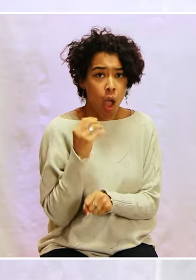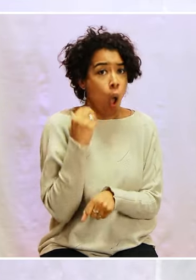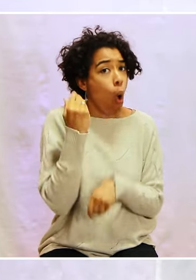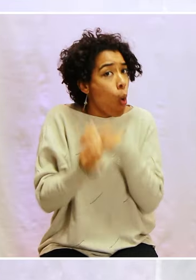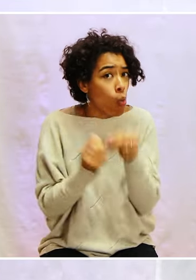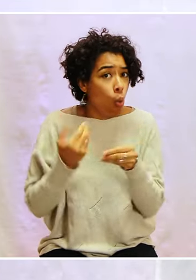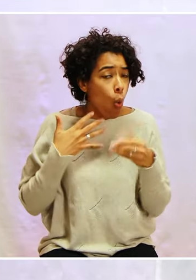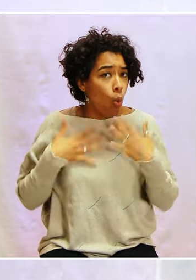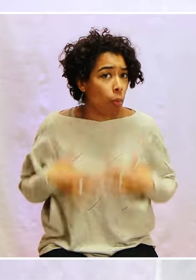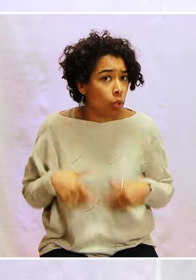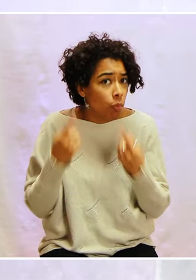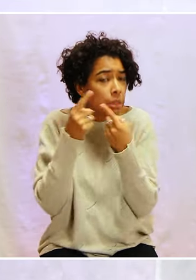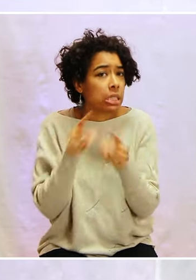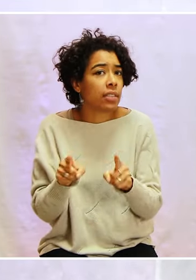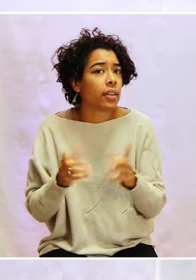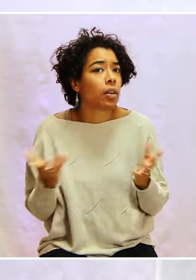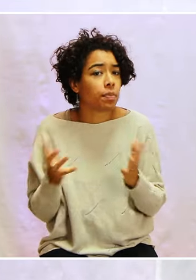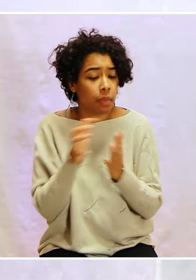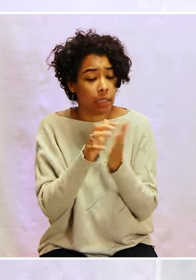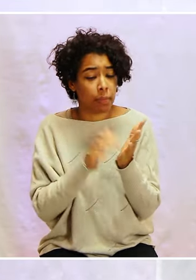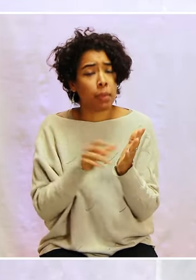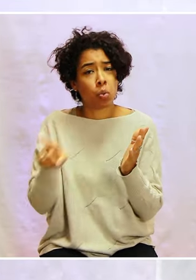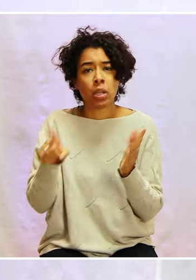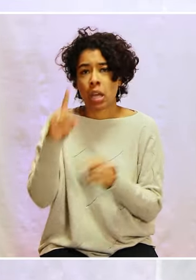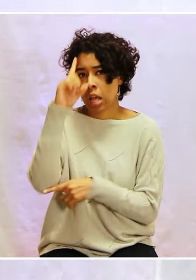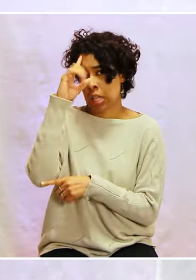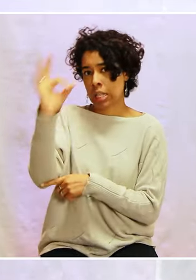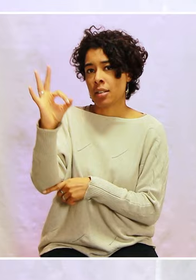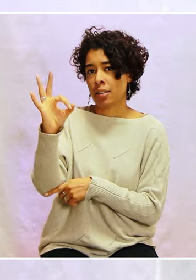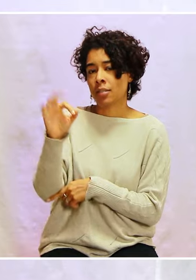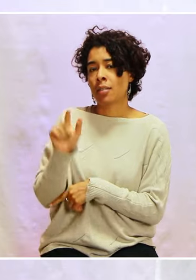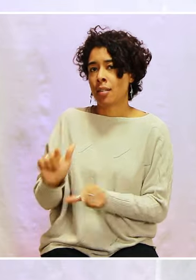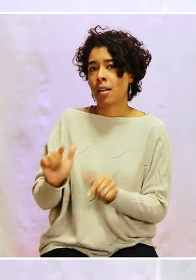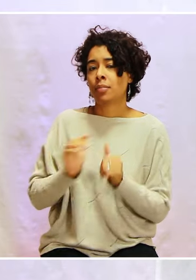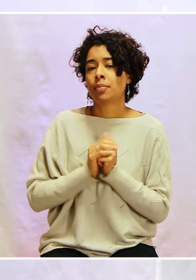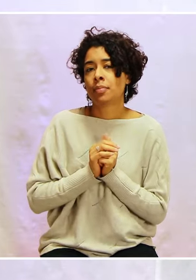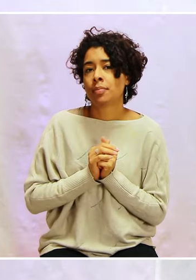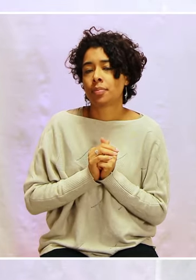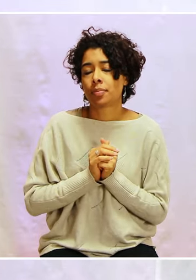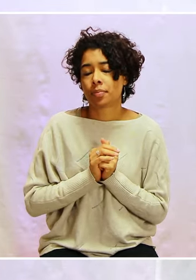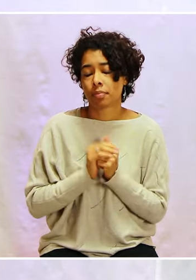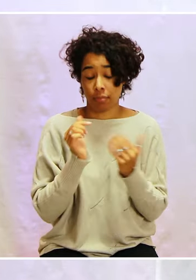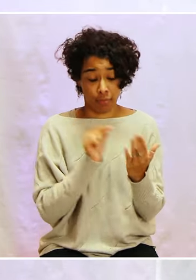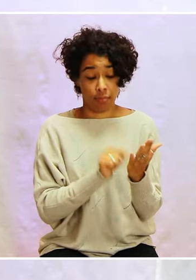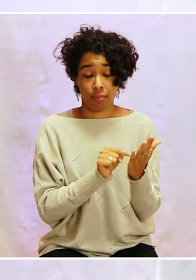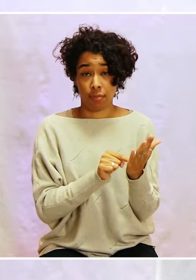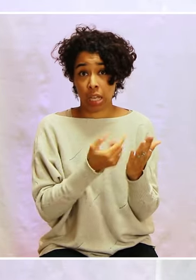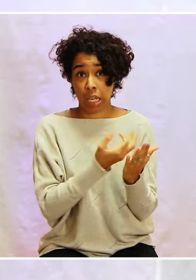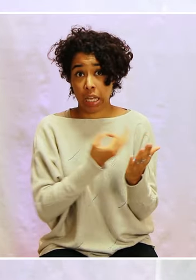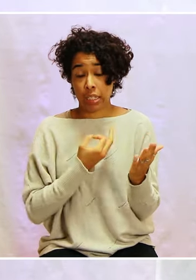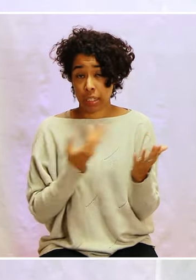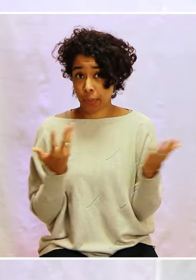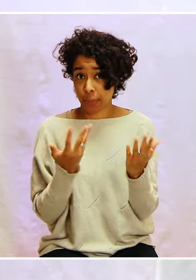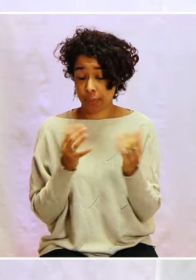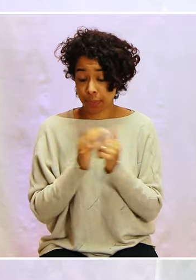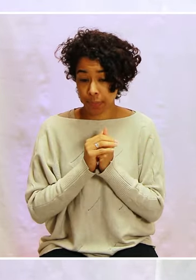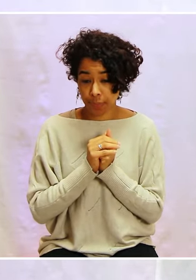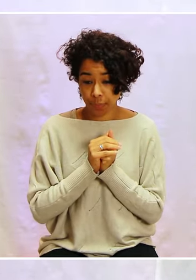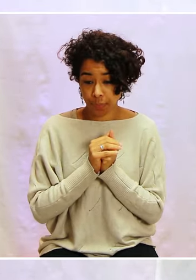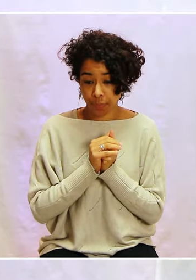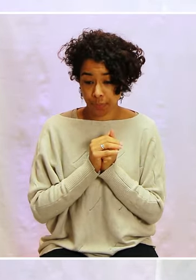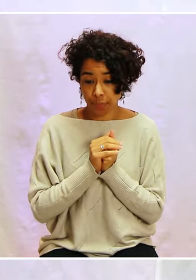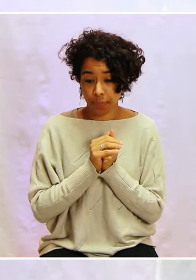agir autrement et on voit que dans le texte il va user de sagesse la Bible nous dit on le voit et bien que et bien le le le le